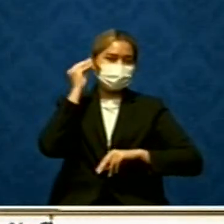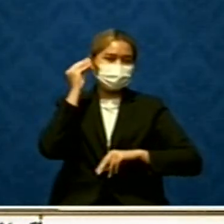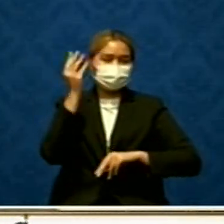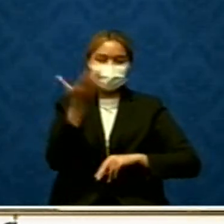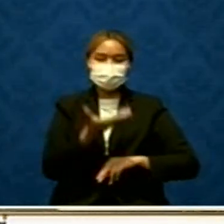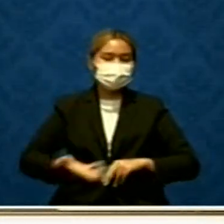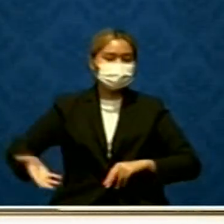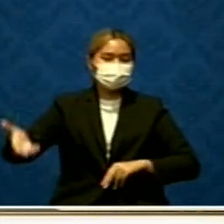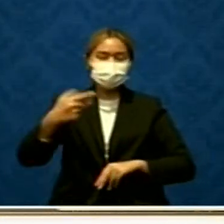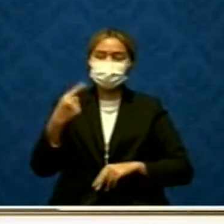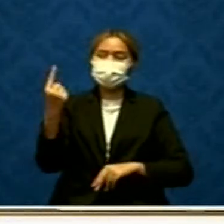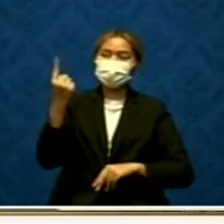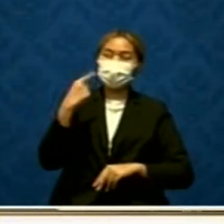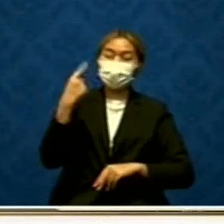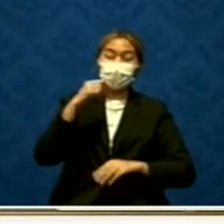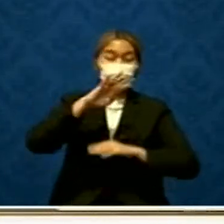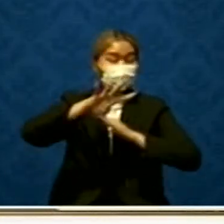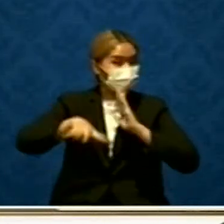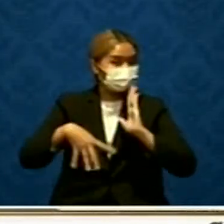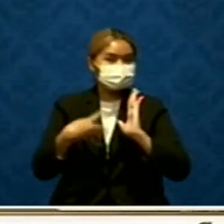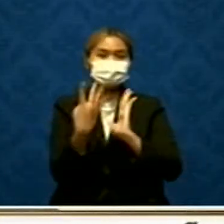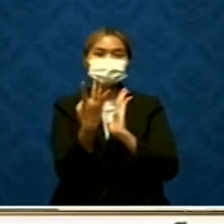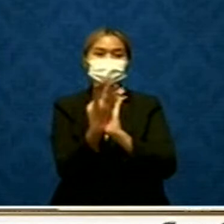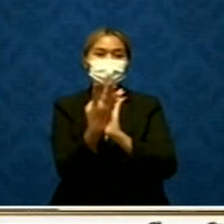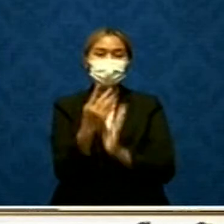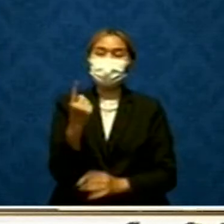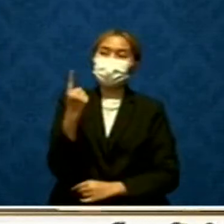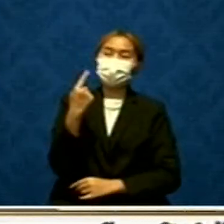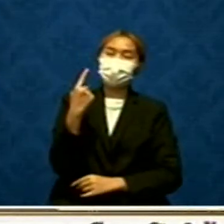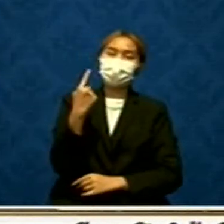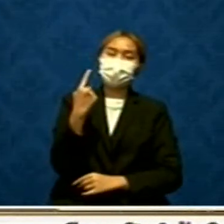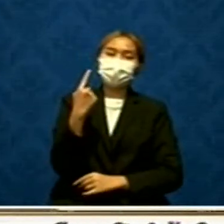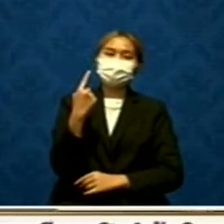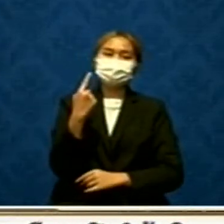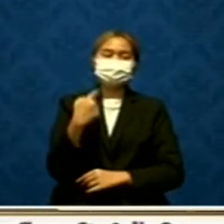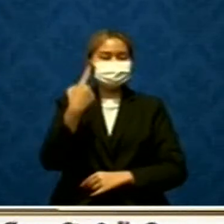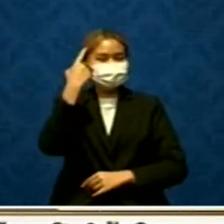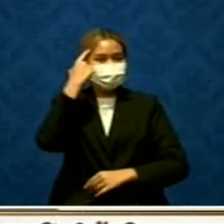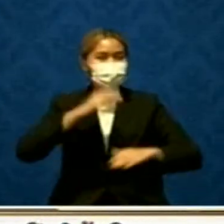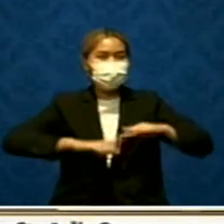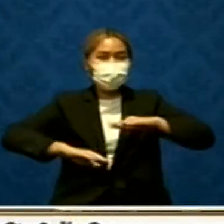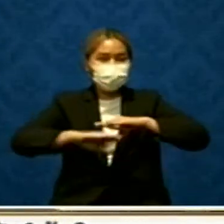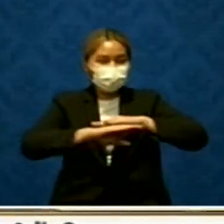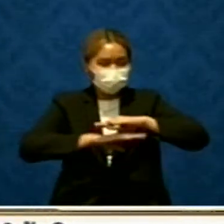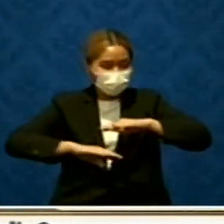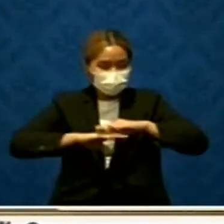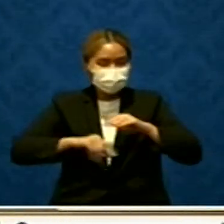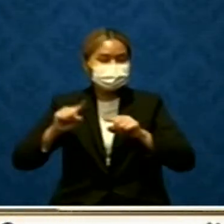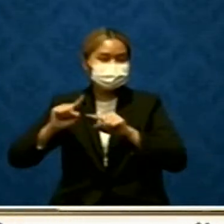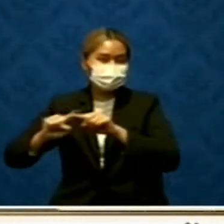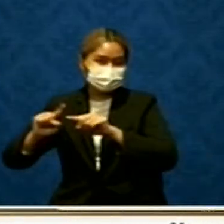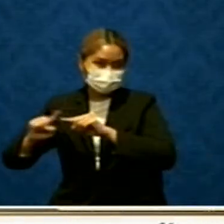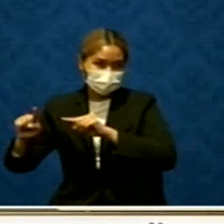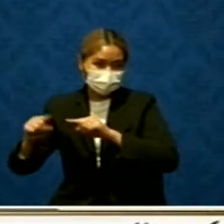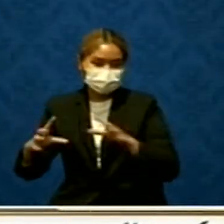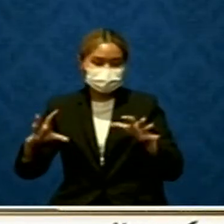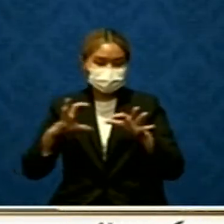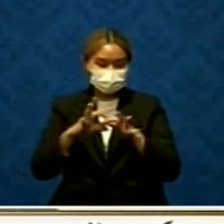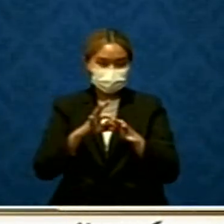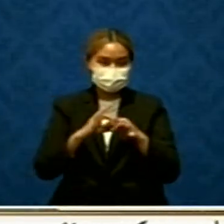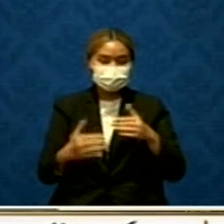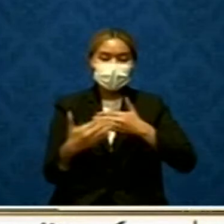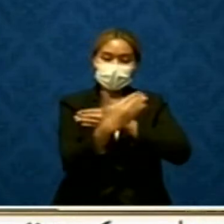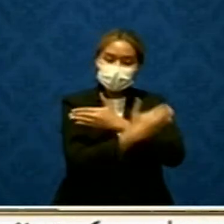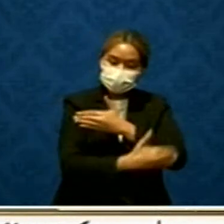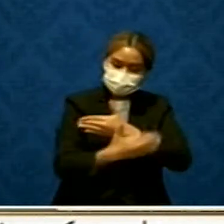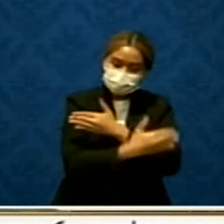าวหาผมเนี่ย4ชั่วโมงกว่านะครับซึ่งข้อมูลก็อย่างที่เรียนไปแล้วนะครับไม่ว่าจะเป็นเรื่องของที่ดินรถไ